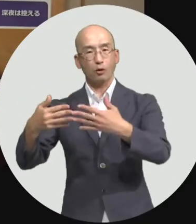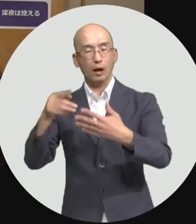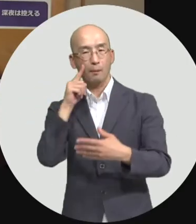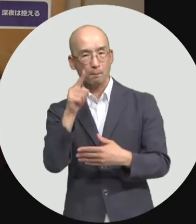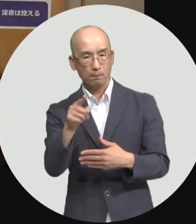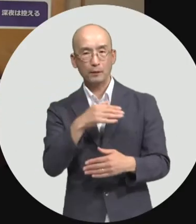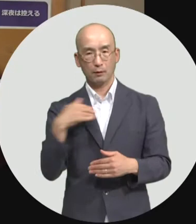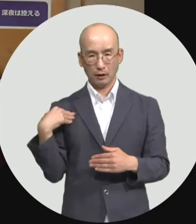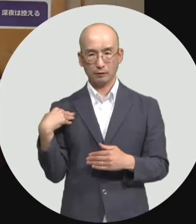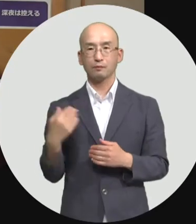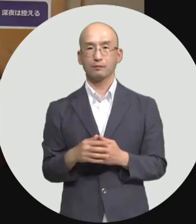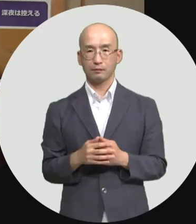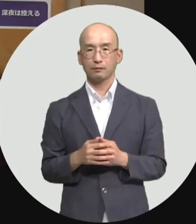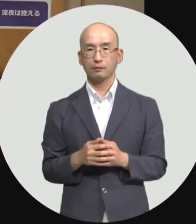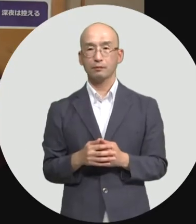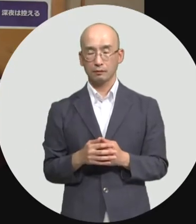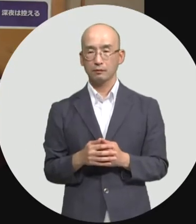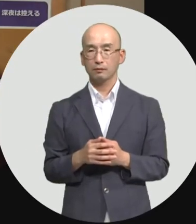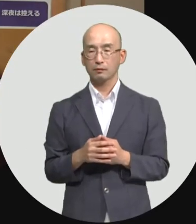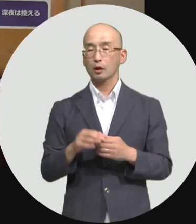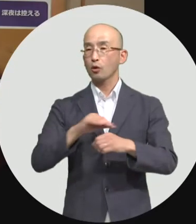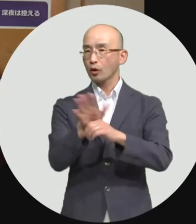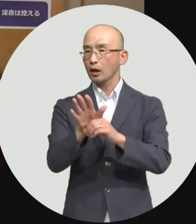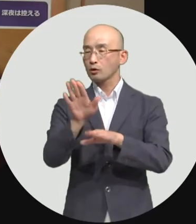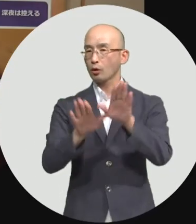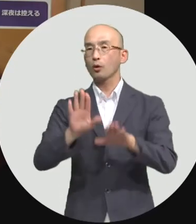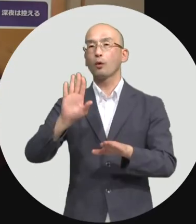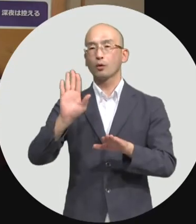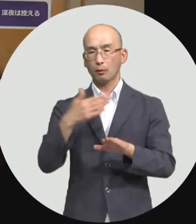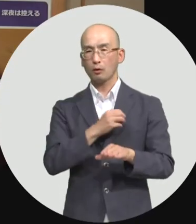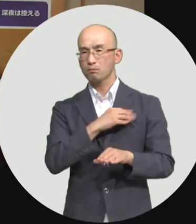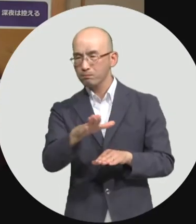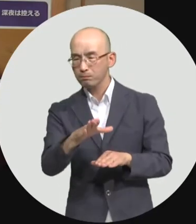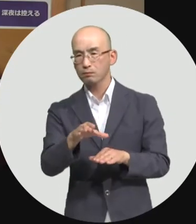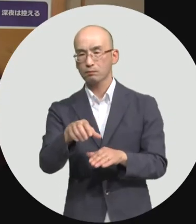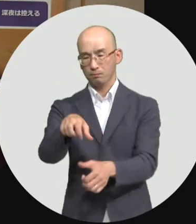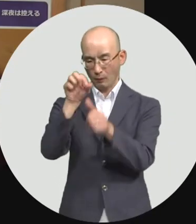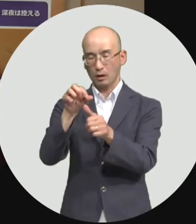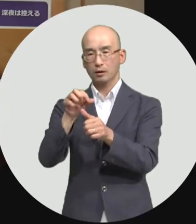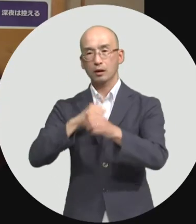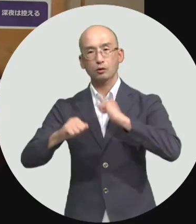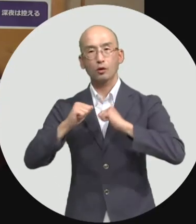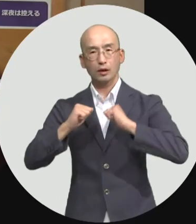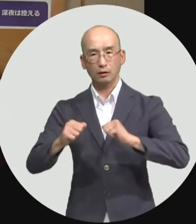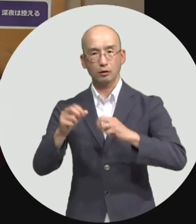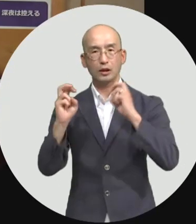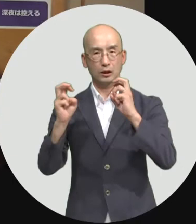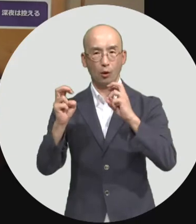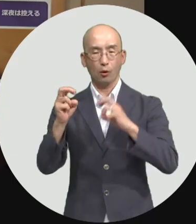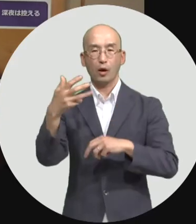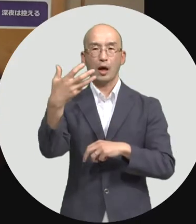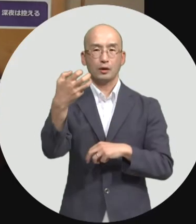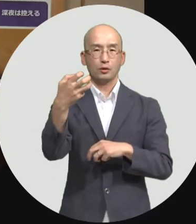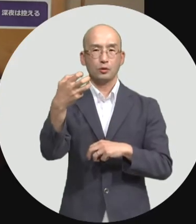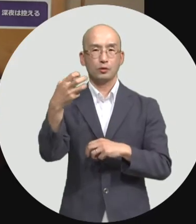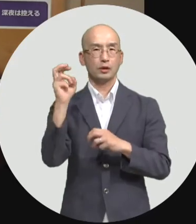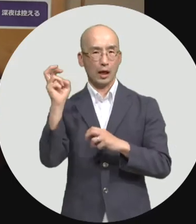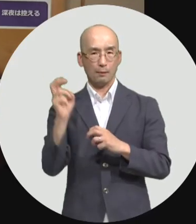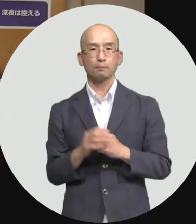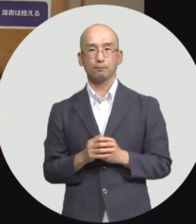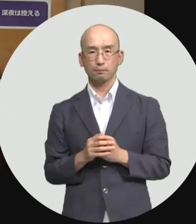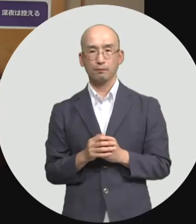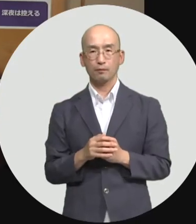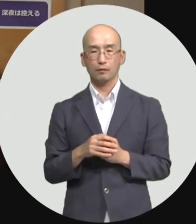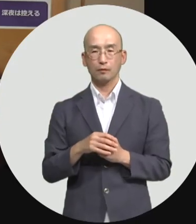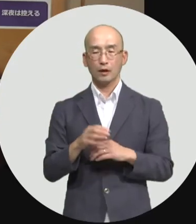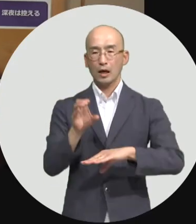はこういう状況でも積極的に人材確保を行っておられます企業約80社、それからインターンシップの受け